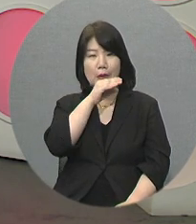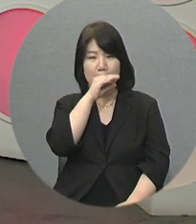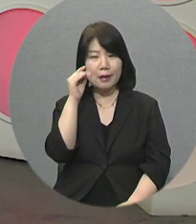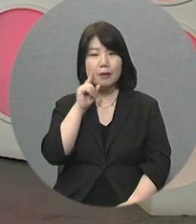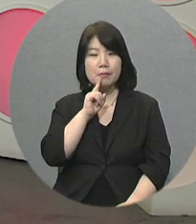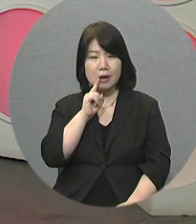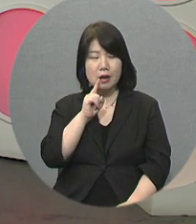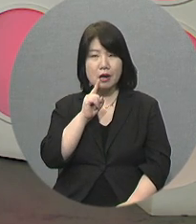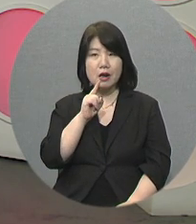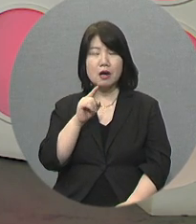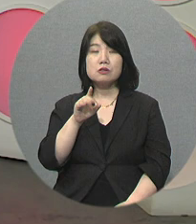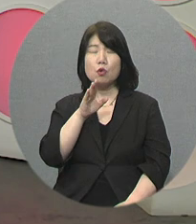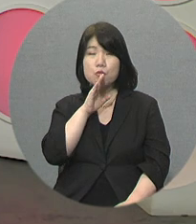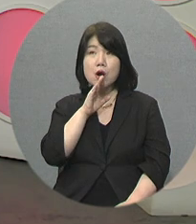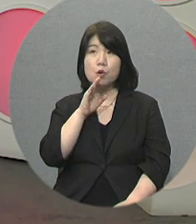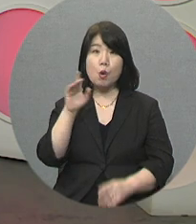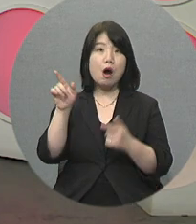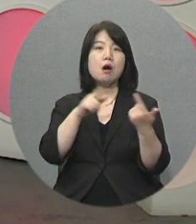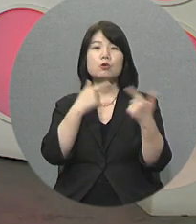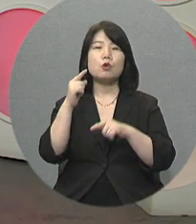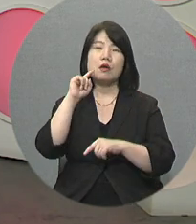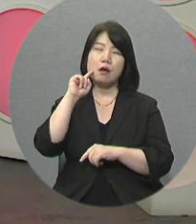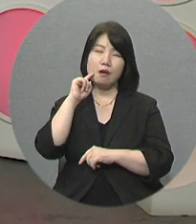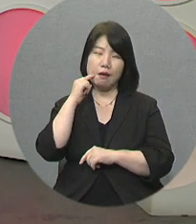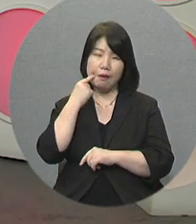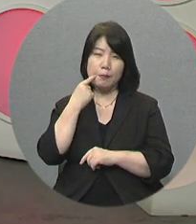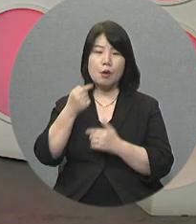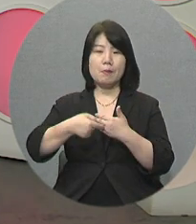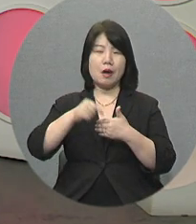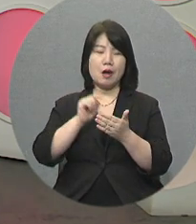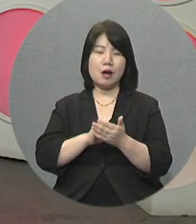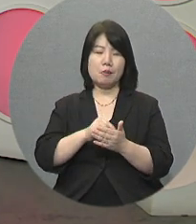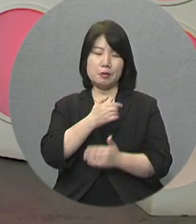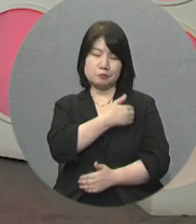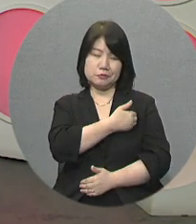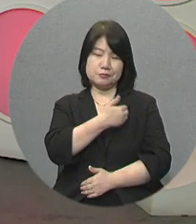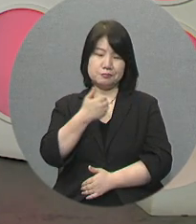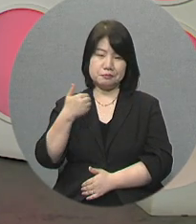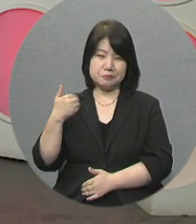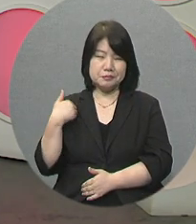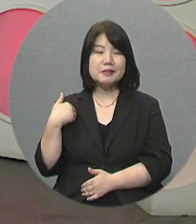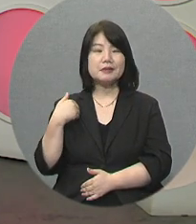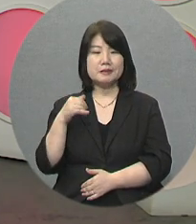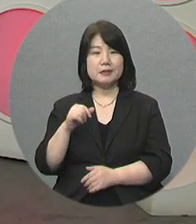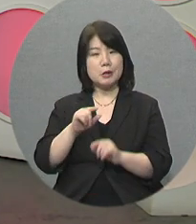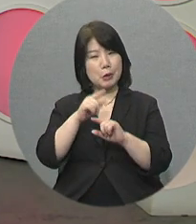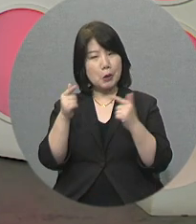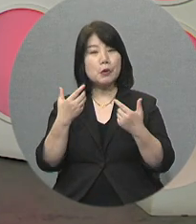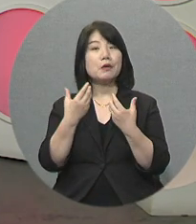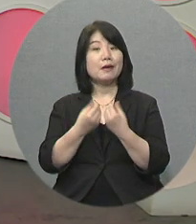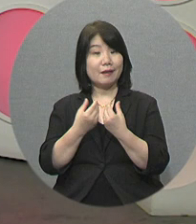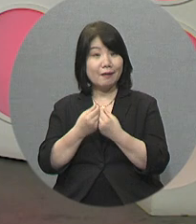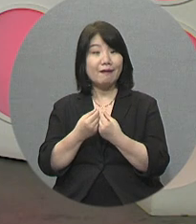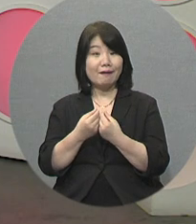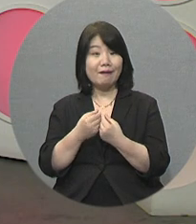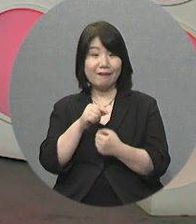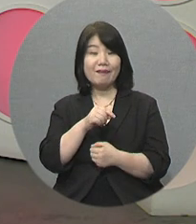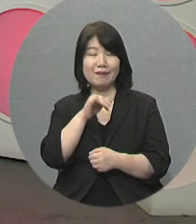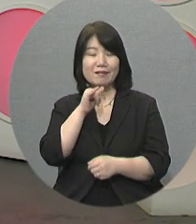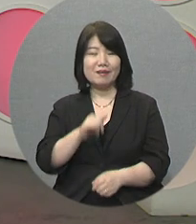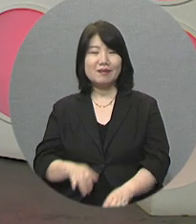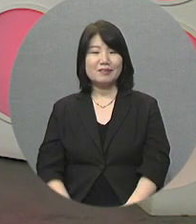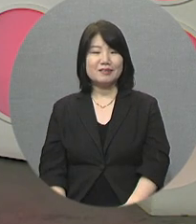날이 이렇게 아름다워진대요. 마음이 풍성한 풍성한 느낌이야. 마음 속이. 그치. 얘를 그렇게 여러 가지를 드러났는데 지금 그렇죠. 그것만 생각이